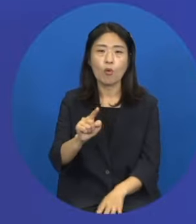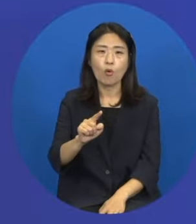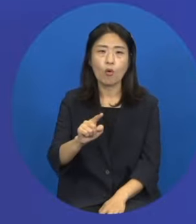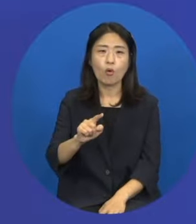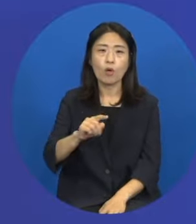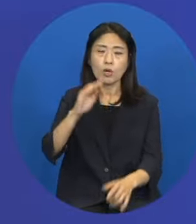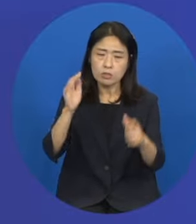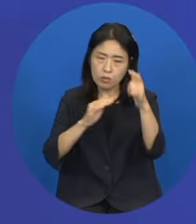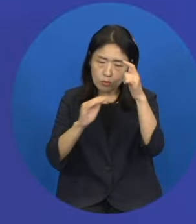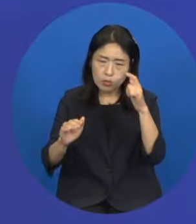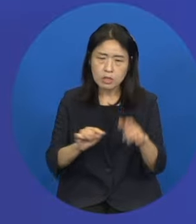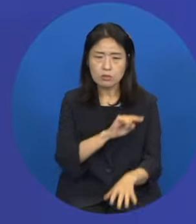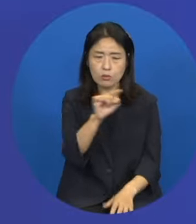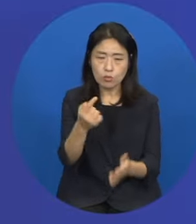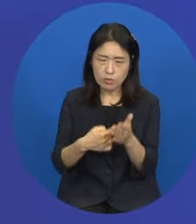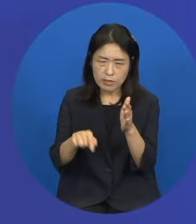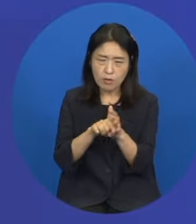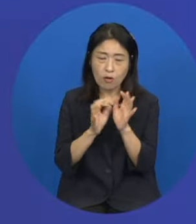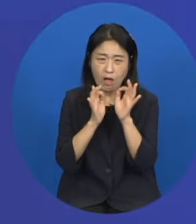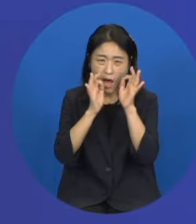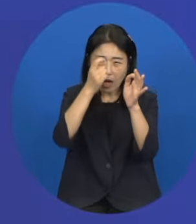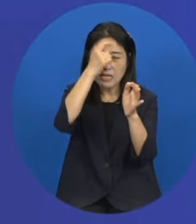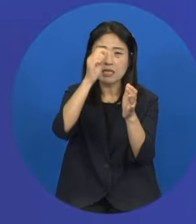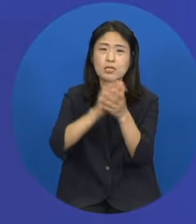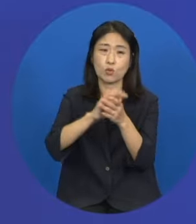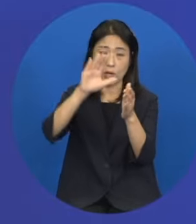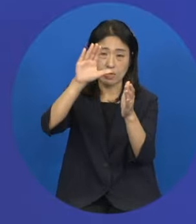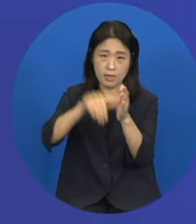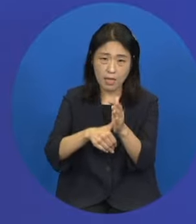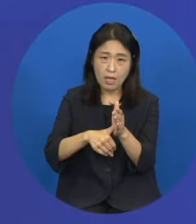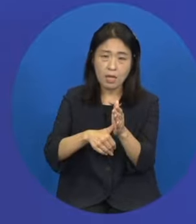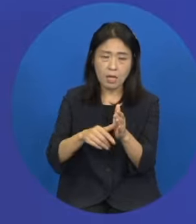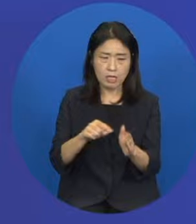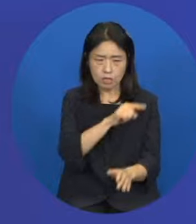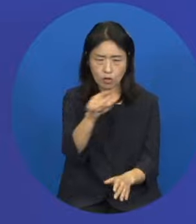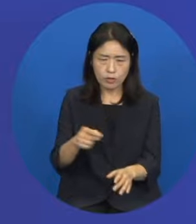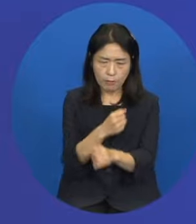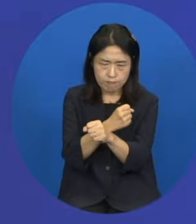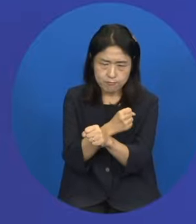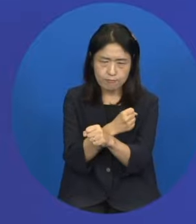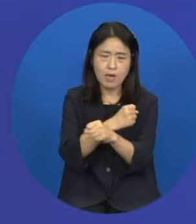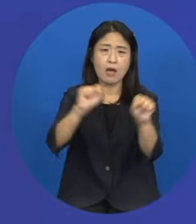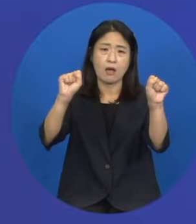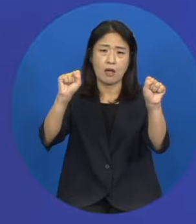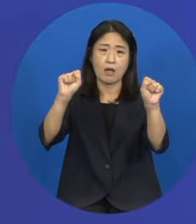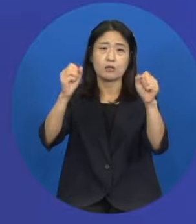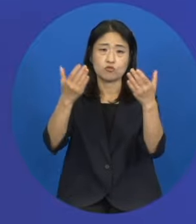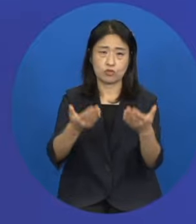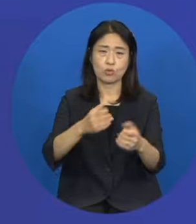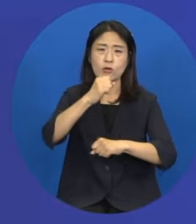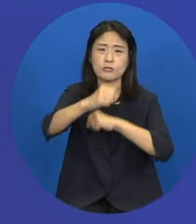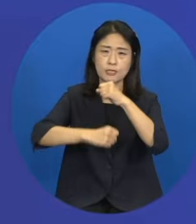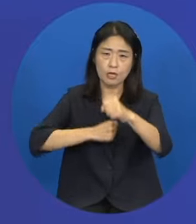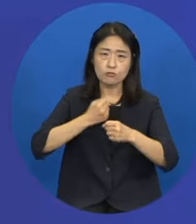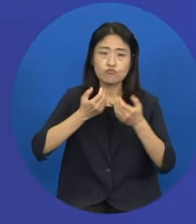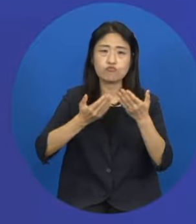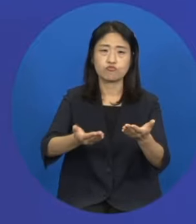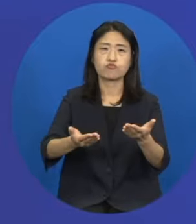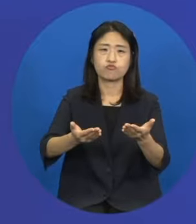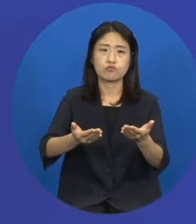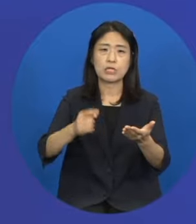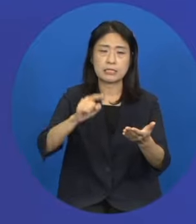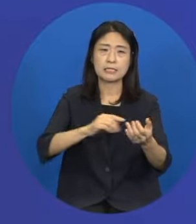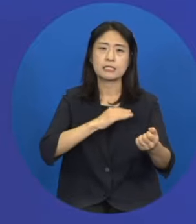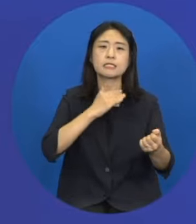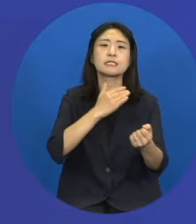때에 주님께서는 그들의 묶인 것을 풀어주고 해방시켜주시고 자유케 하시는 그